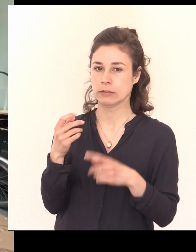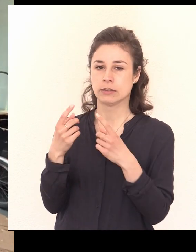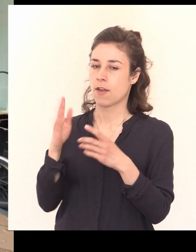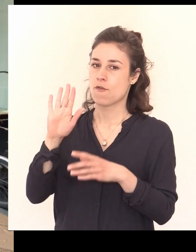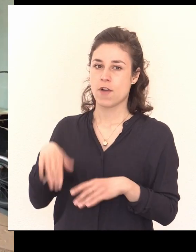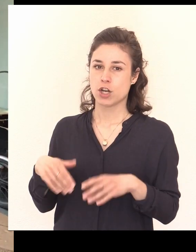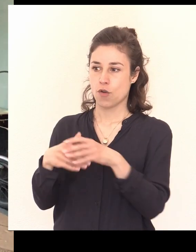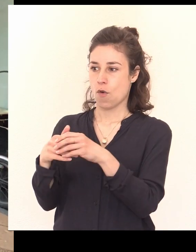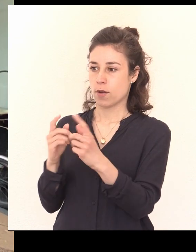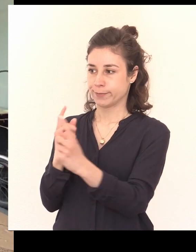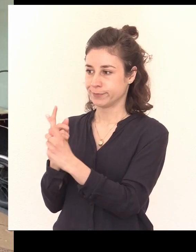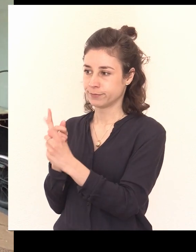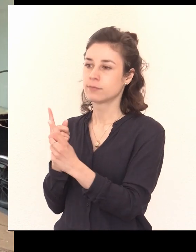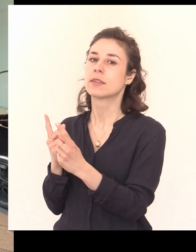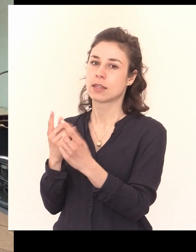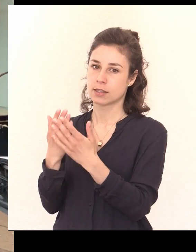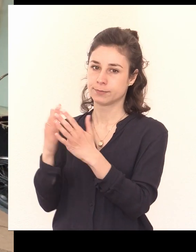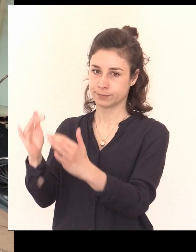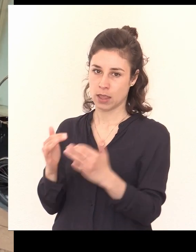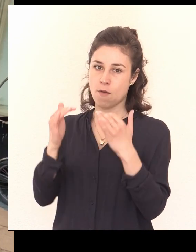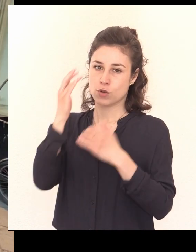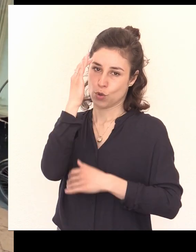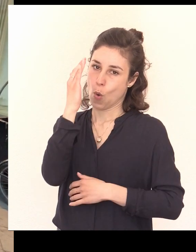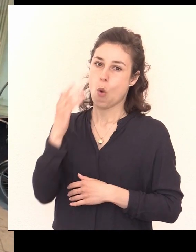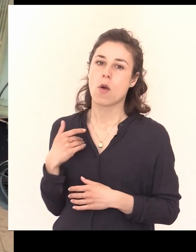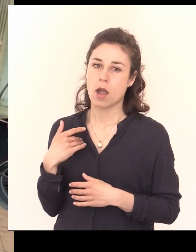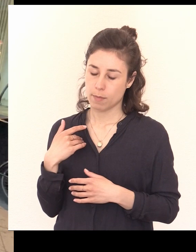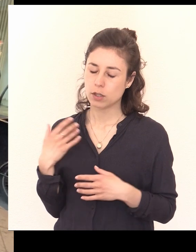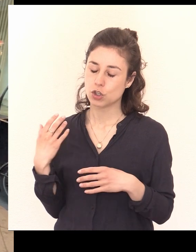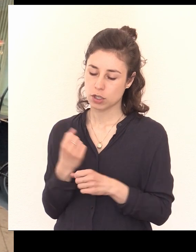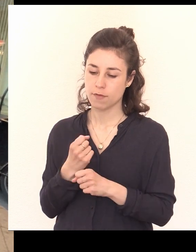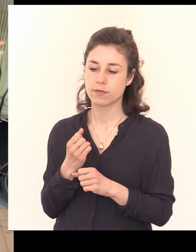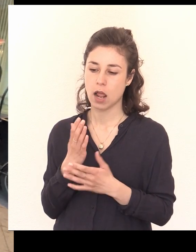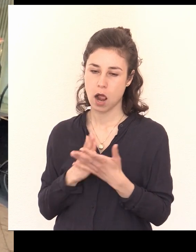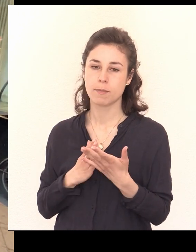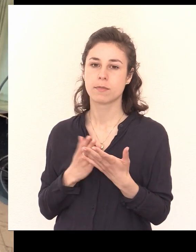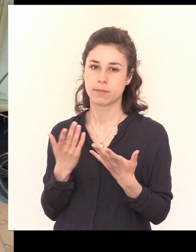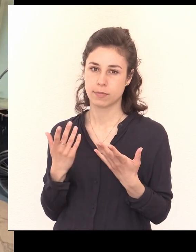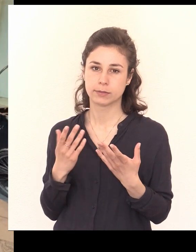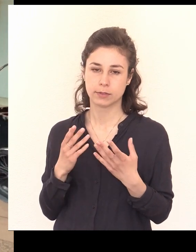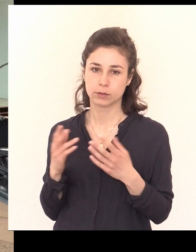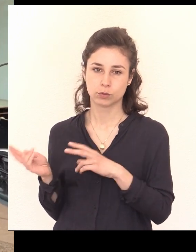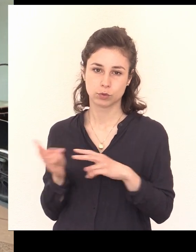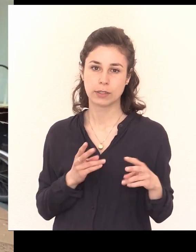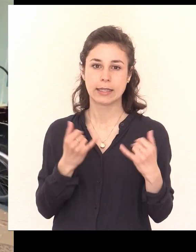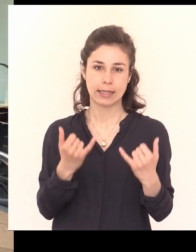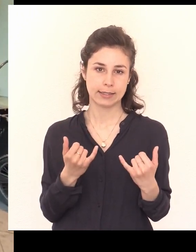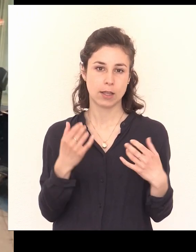Ich bin Frankie. Ich bin durch falsche Freunde auf Drogen gekommen. Aber ich habe es teilweise geschafft, mein Leben wieder in die Reihe zu kriegen. Ich habe jetzt